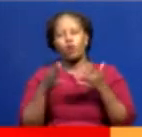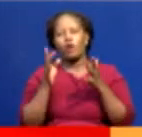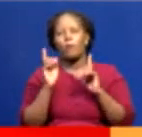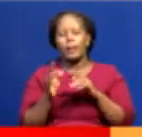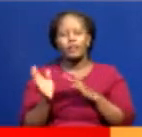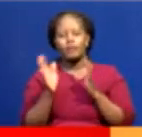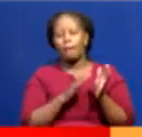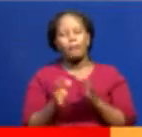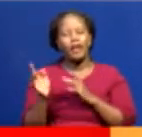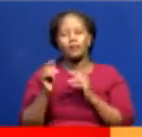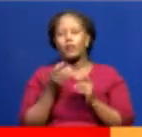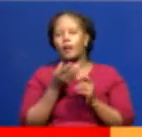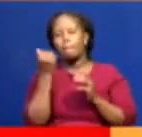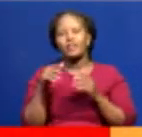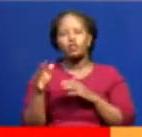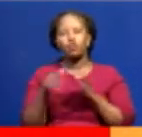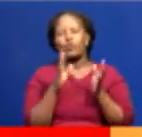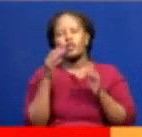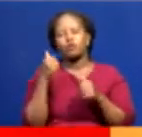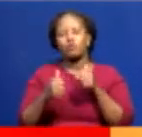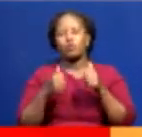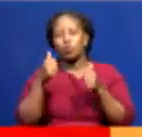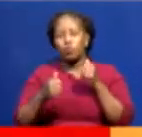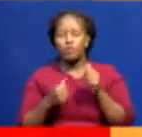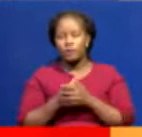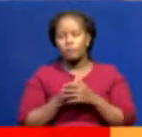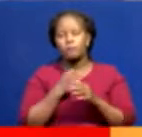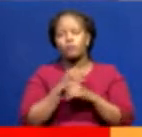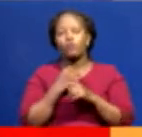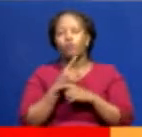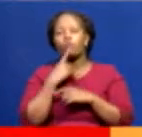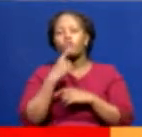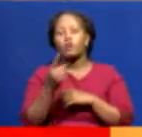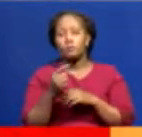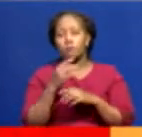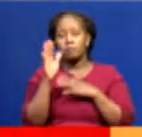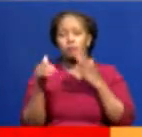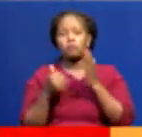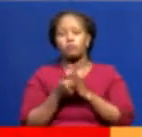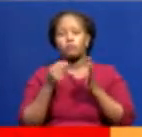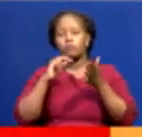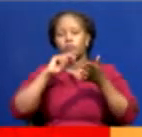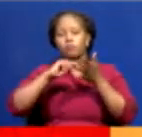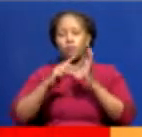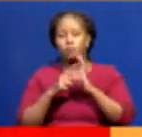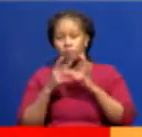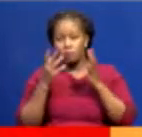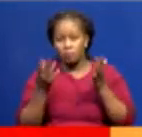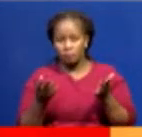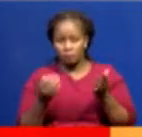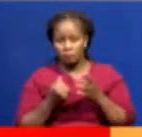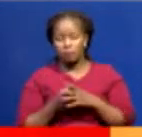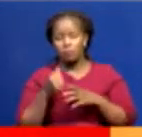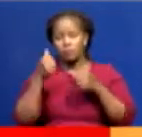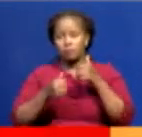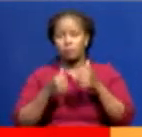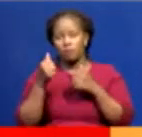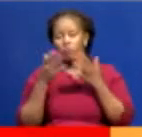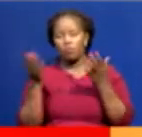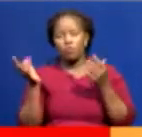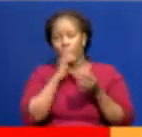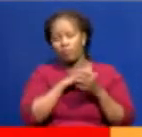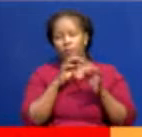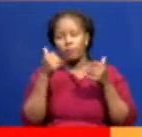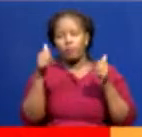gani mwafaka ambaye tutachukua ya kuhakikisha zile projects ambazo zilikuwa hazikumalizwa